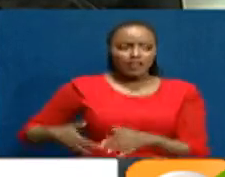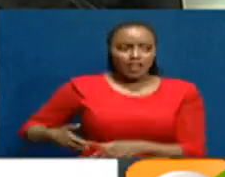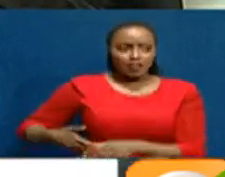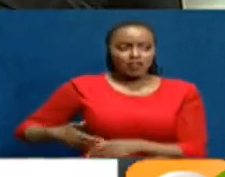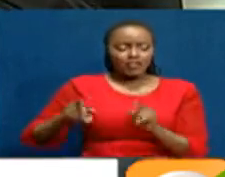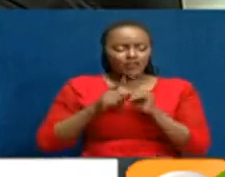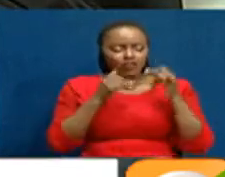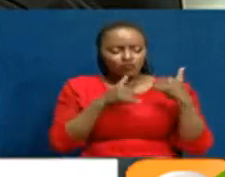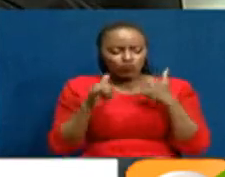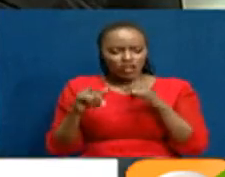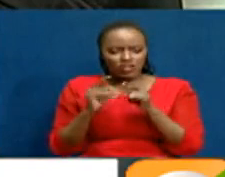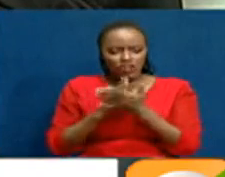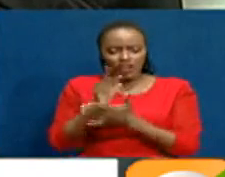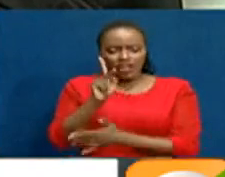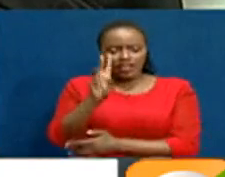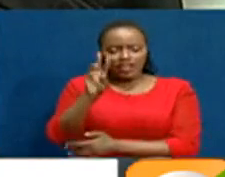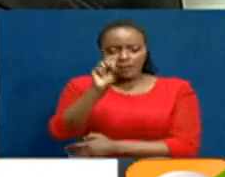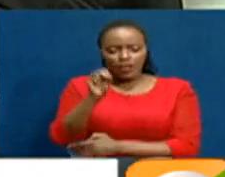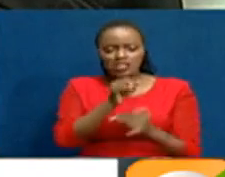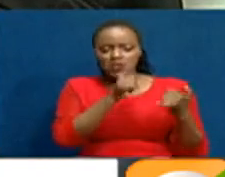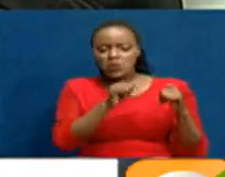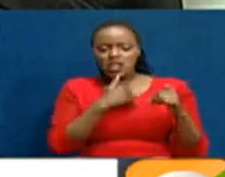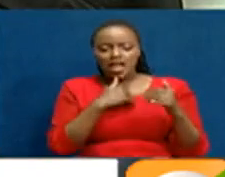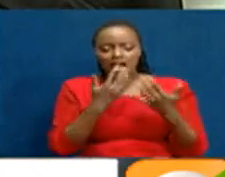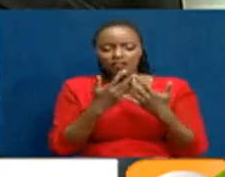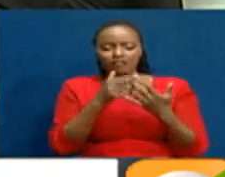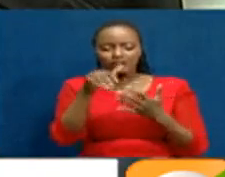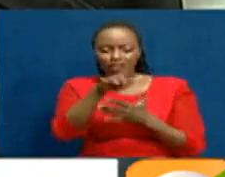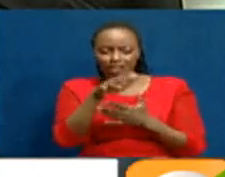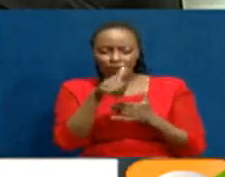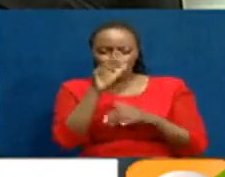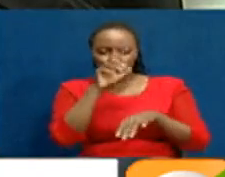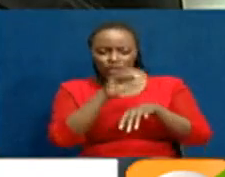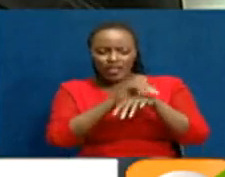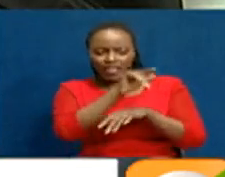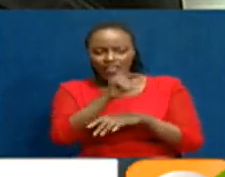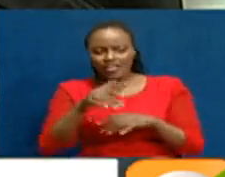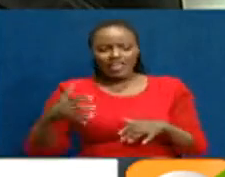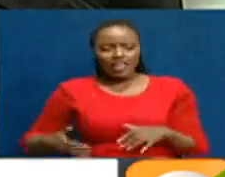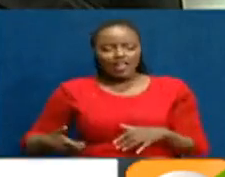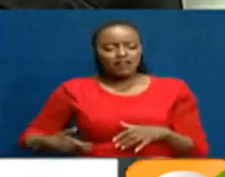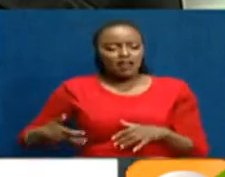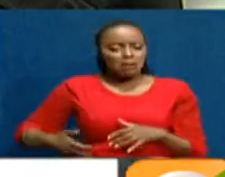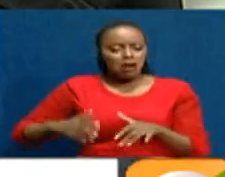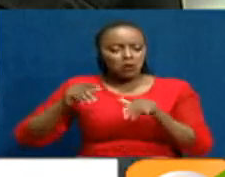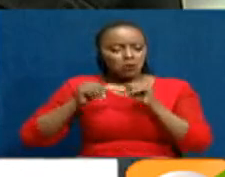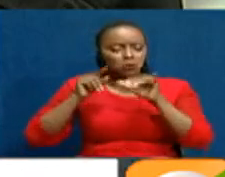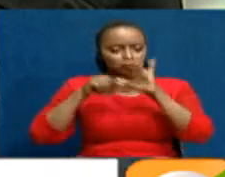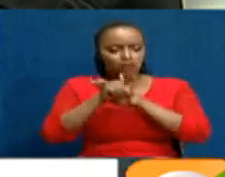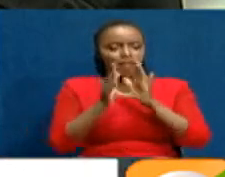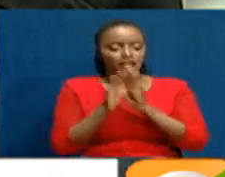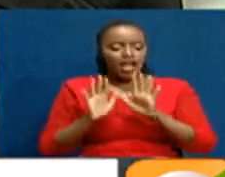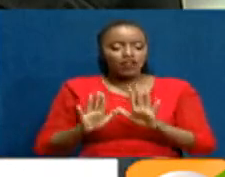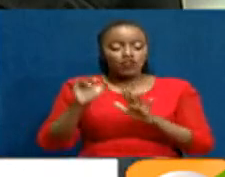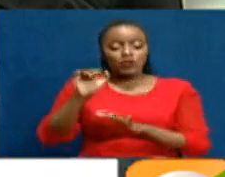licha ya juhudi za shirika la huduma kwa wanyamapori nchini kuweka mtego eneo hilo, nyani yao bado wanaendelea kuvamia mashamba na kuepuka